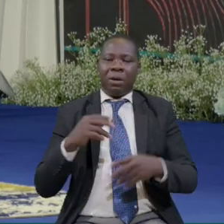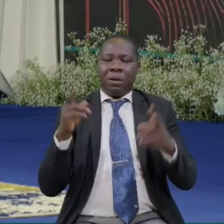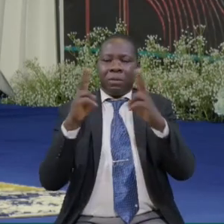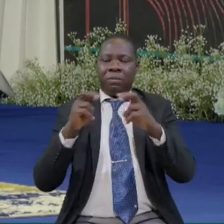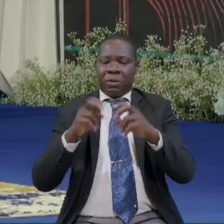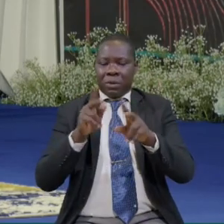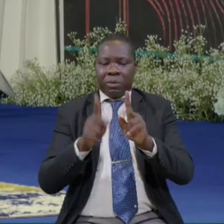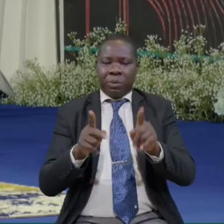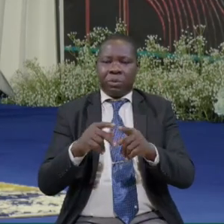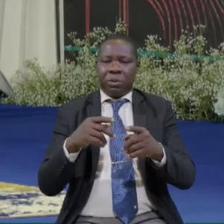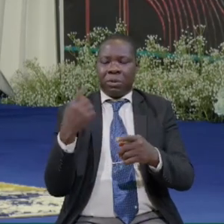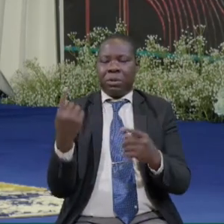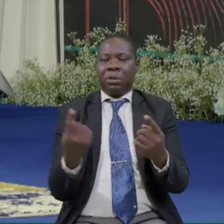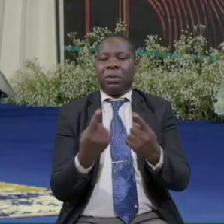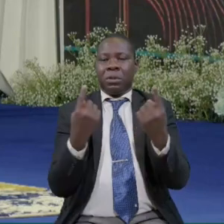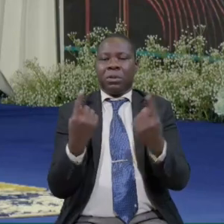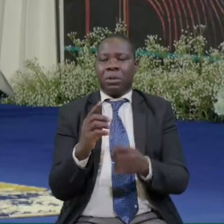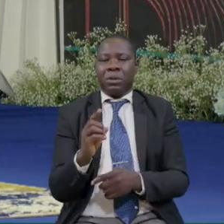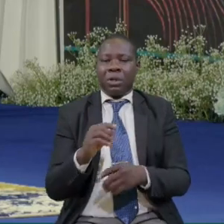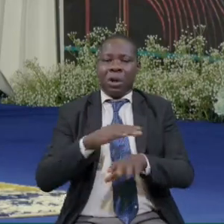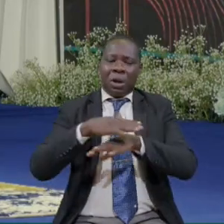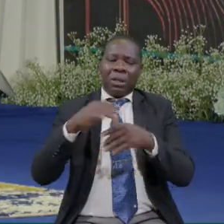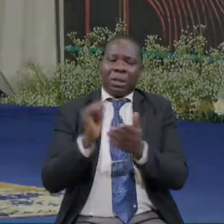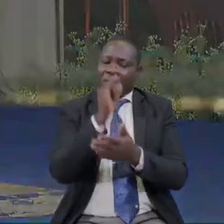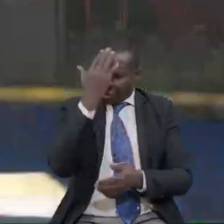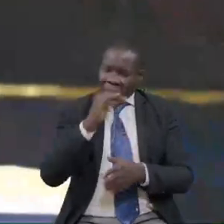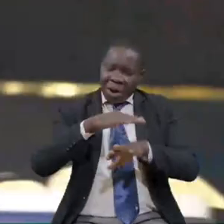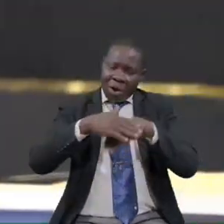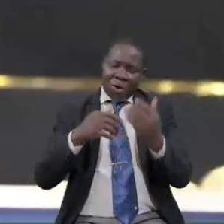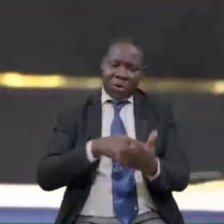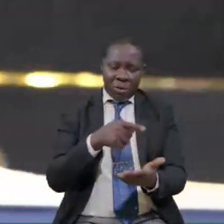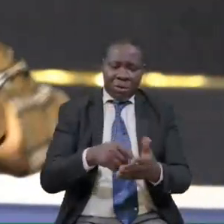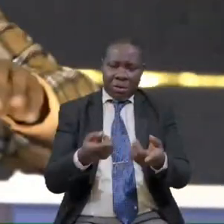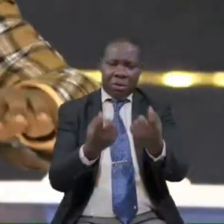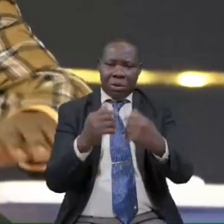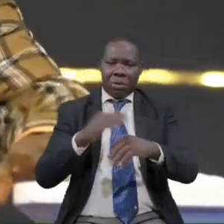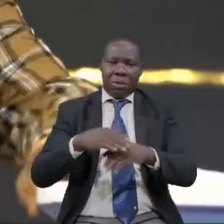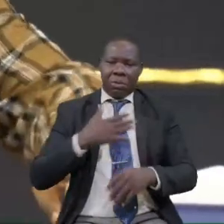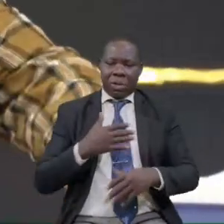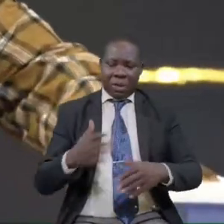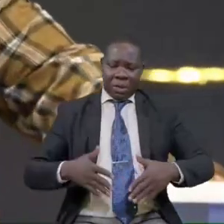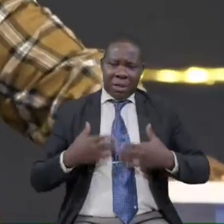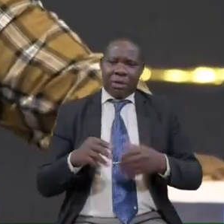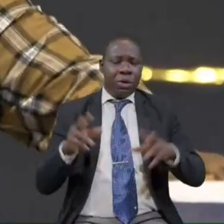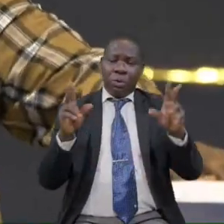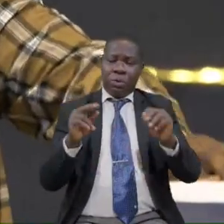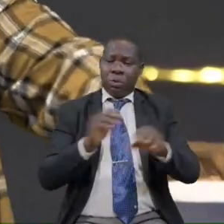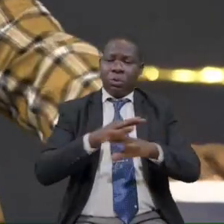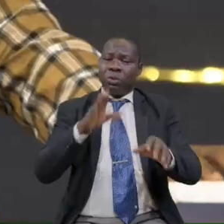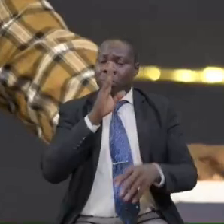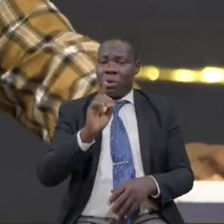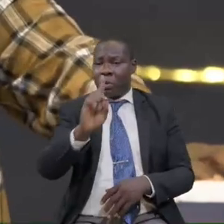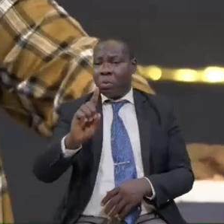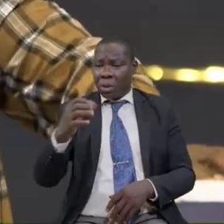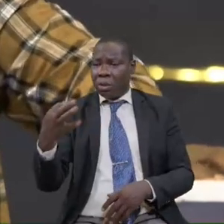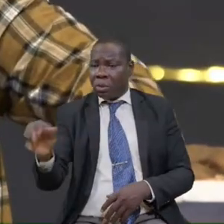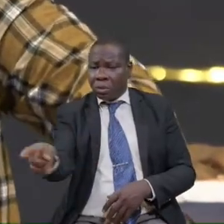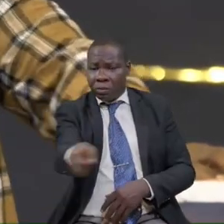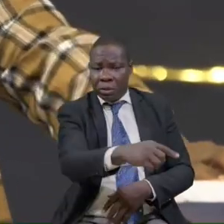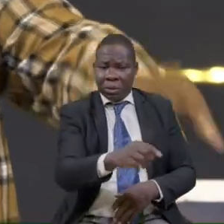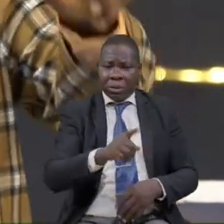nos villageois ont péché, c'est pourquoi ces choses viennent sur ma vie. » Non! ne sois pas un pharisien ni